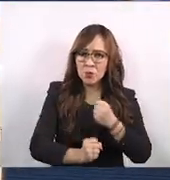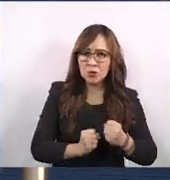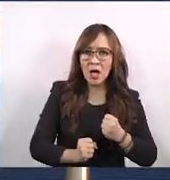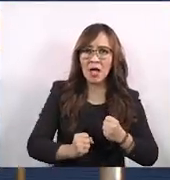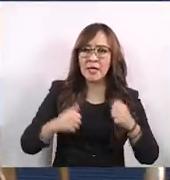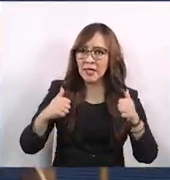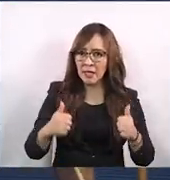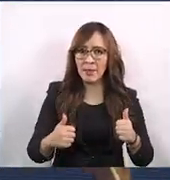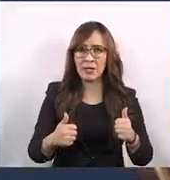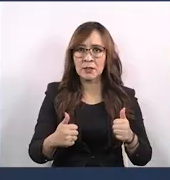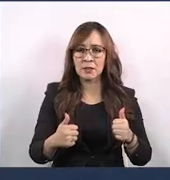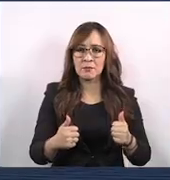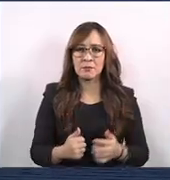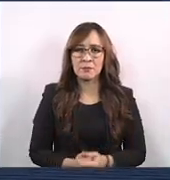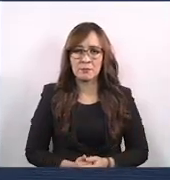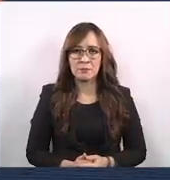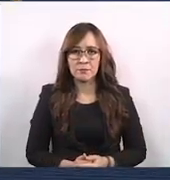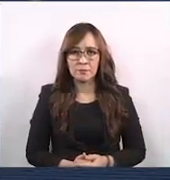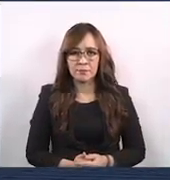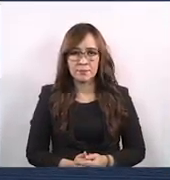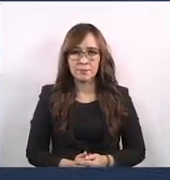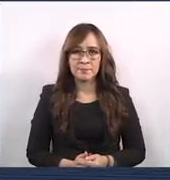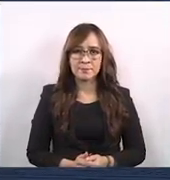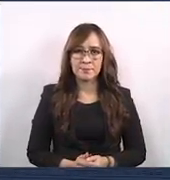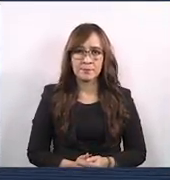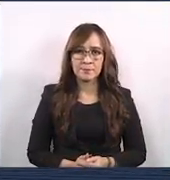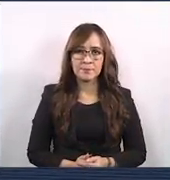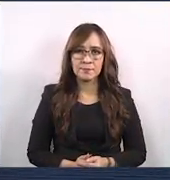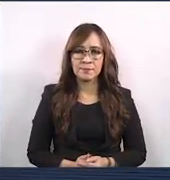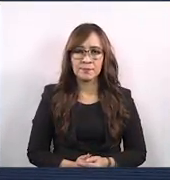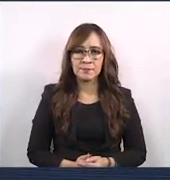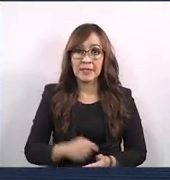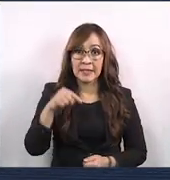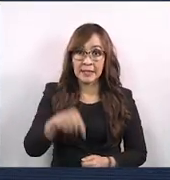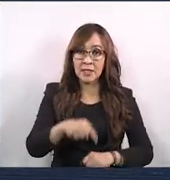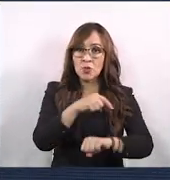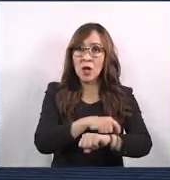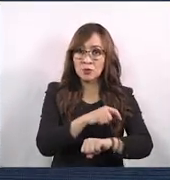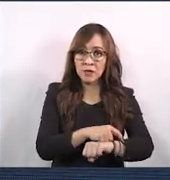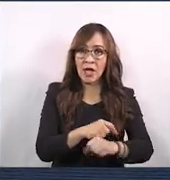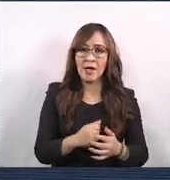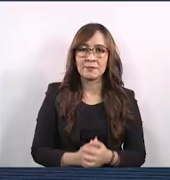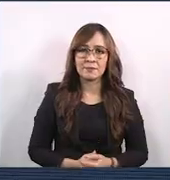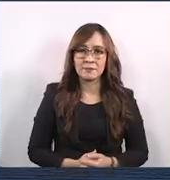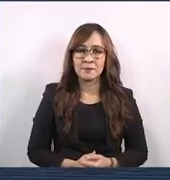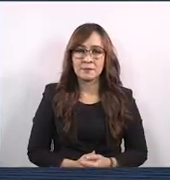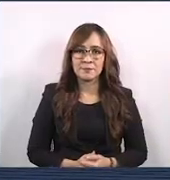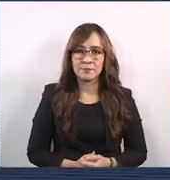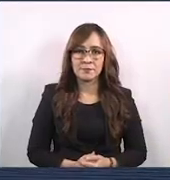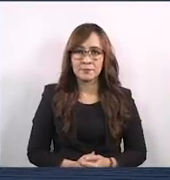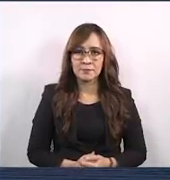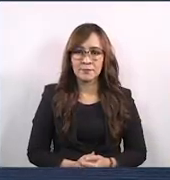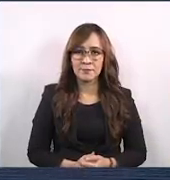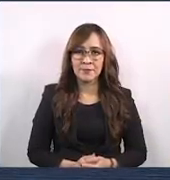menjadi pengusaha yang hebat untuk menjadi orang-orang hebat yang menyatakan kemudian krisis dimanapun ditempatkan ini jamannya Tuhan tidak memakai wanita dan